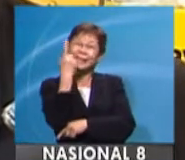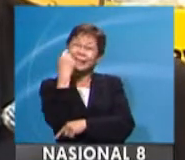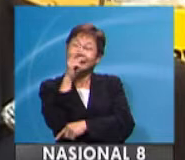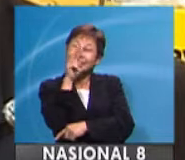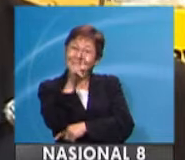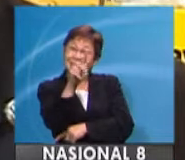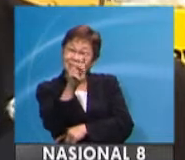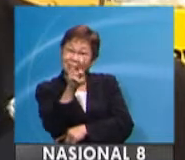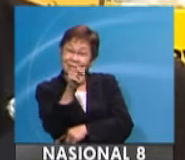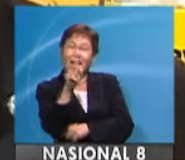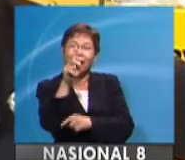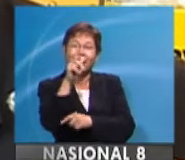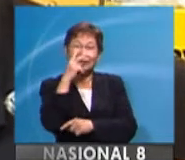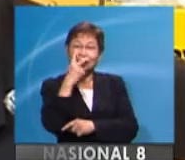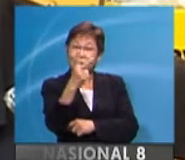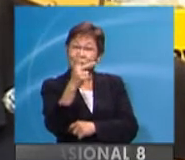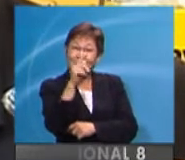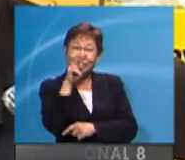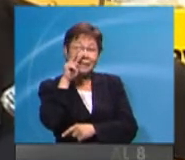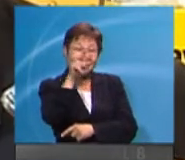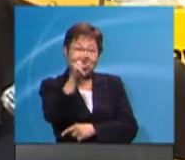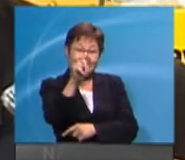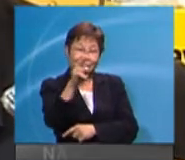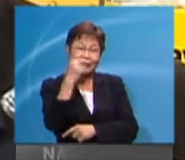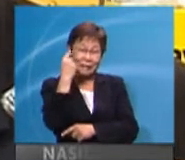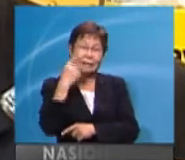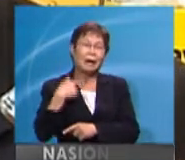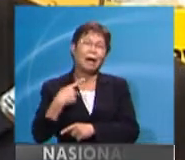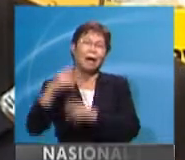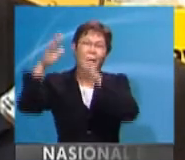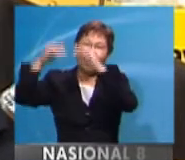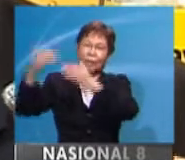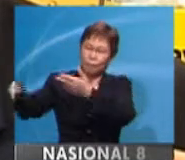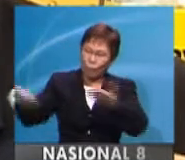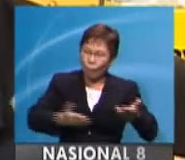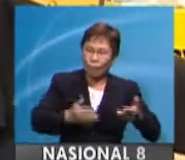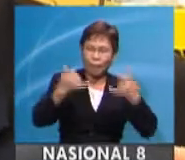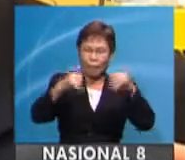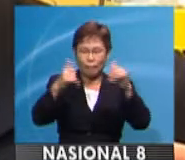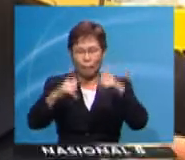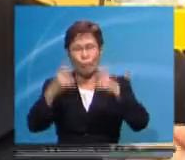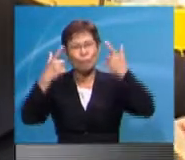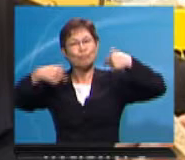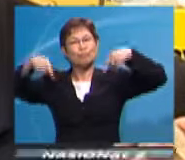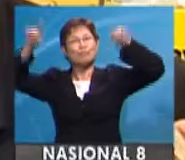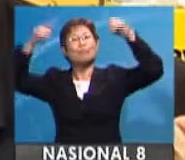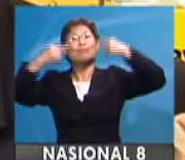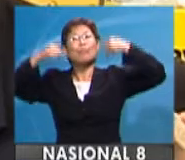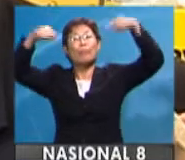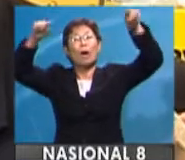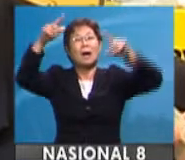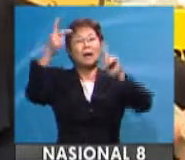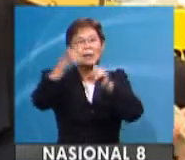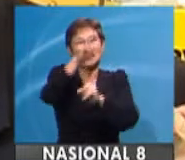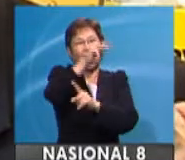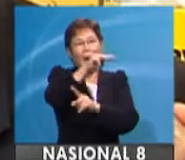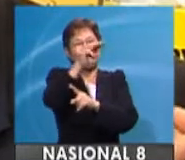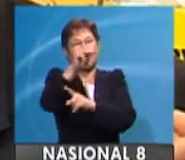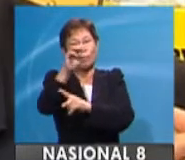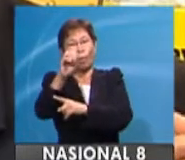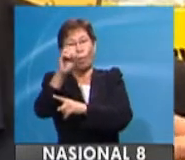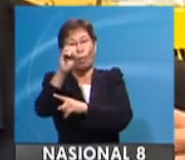dia diharapkan dia akan membawa permainan yang cemerlang ke MM Utara